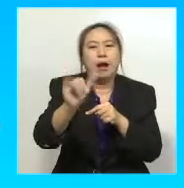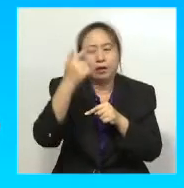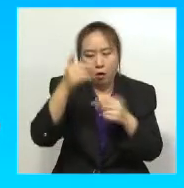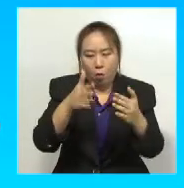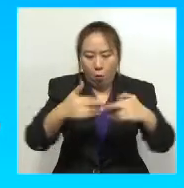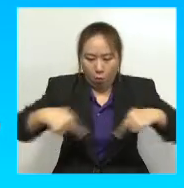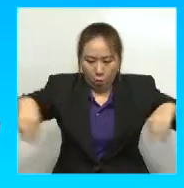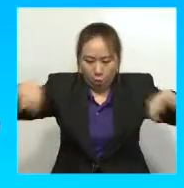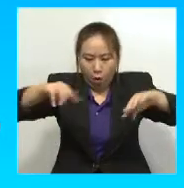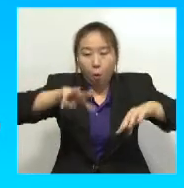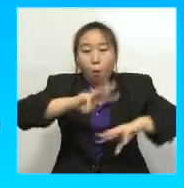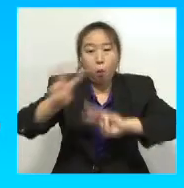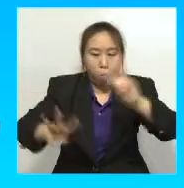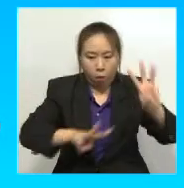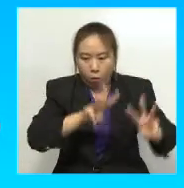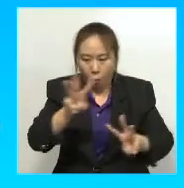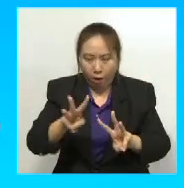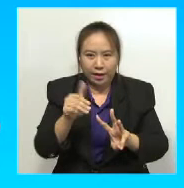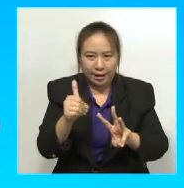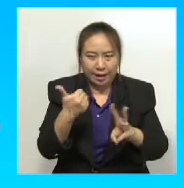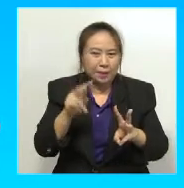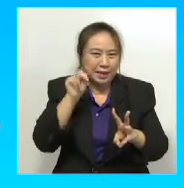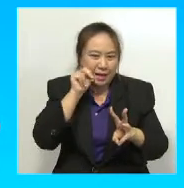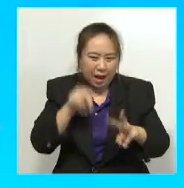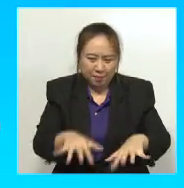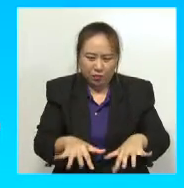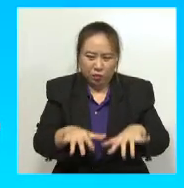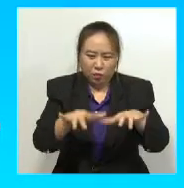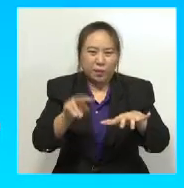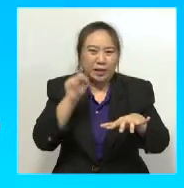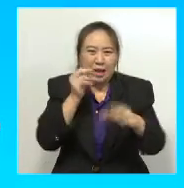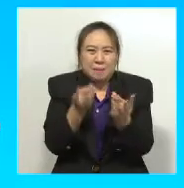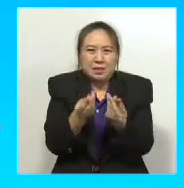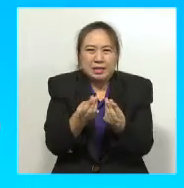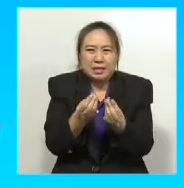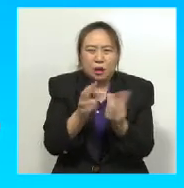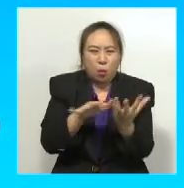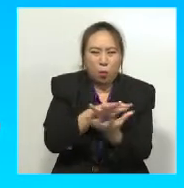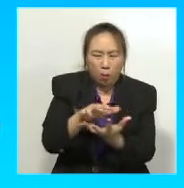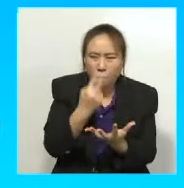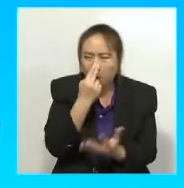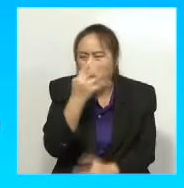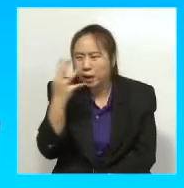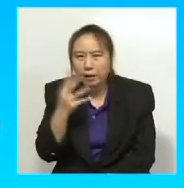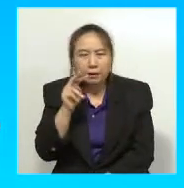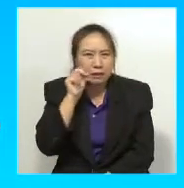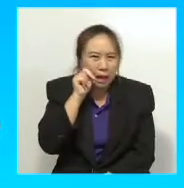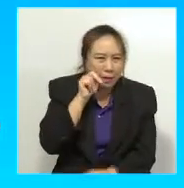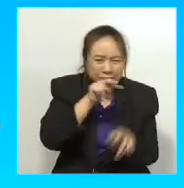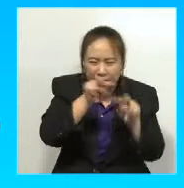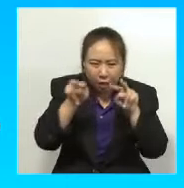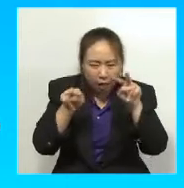งตรงกลางนั้นได้เพราะว่าติดที่ว่าน้ำมันมามากแล้วเป็นน้ำโคลนทั้งนั้นเลยคือไม่เห็นอะไรเลยแล้วเป็นน้ำโคลนแ